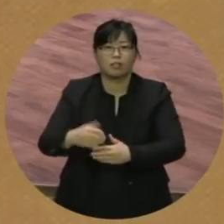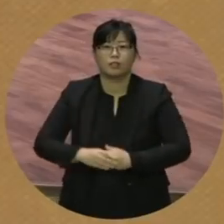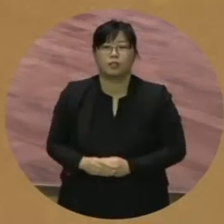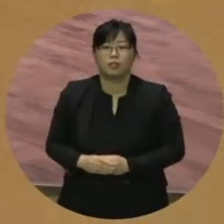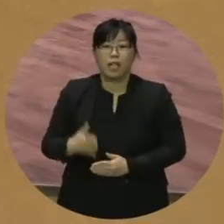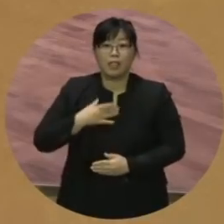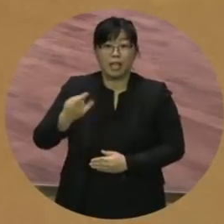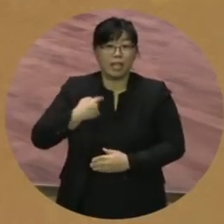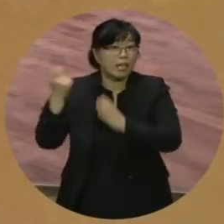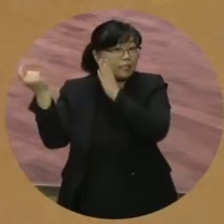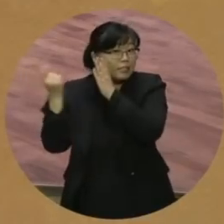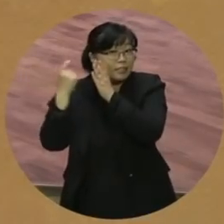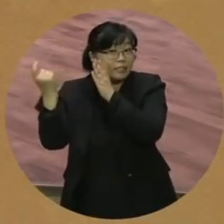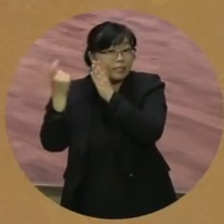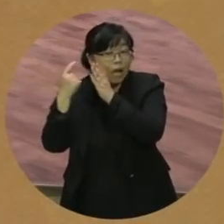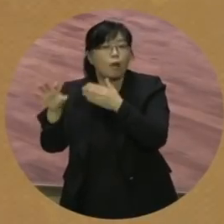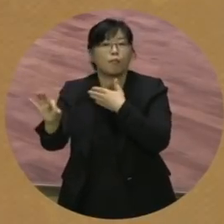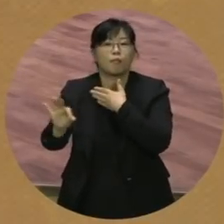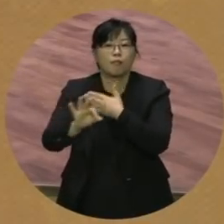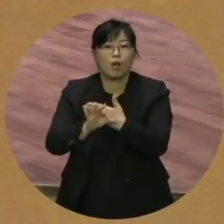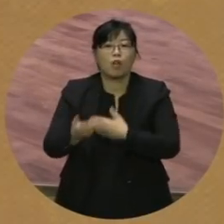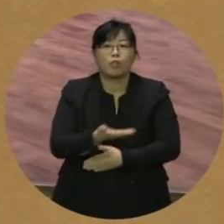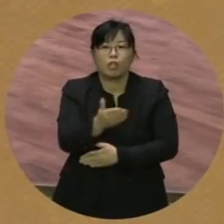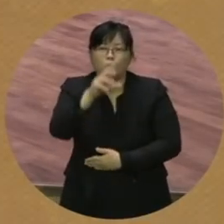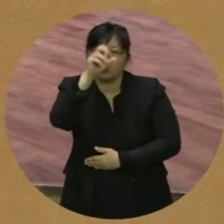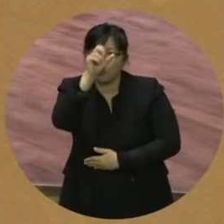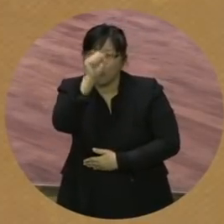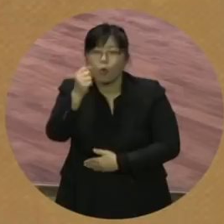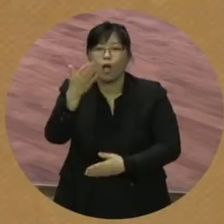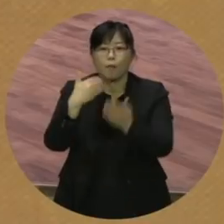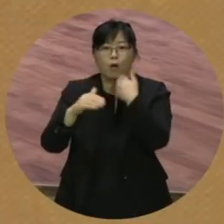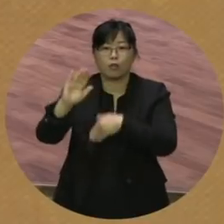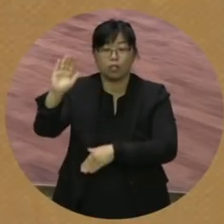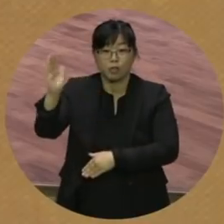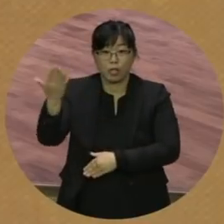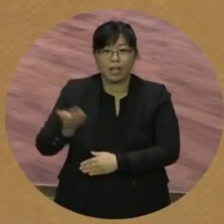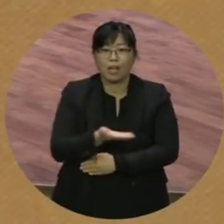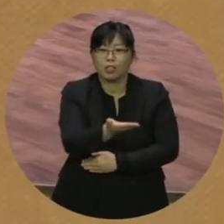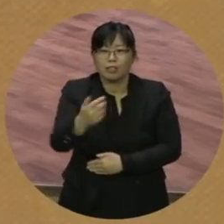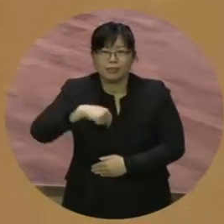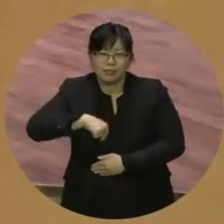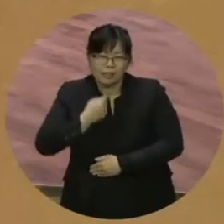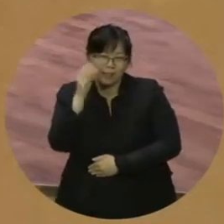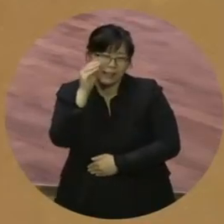내게 듣고 들을지어다. 그리하면 너희가 좋은 것을 먹을 것이며